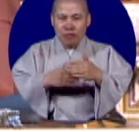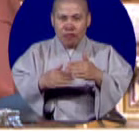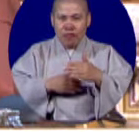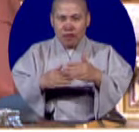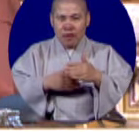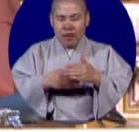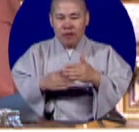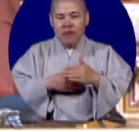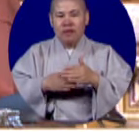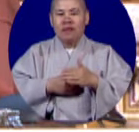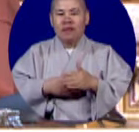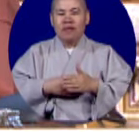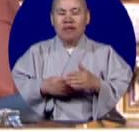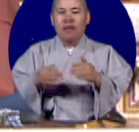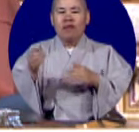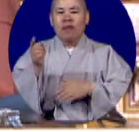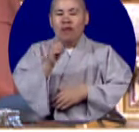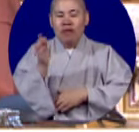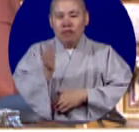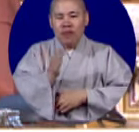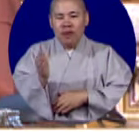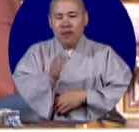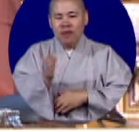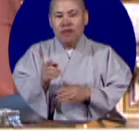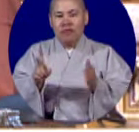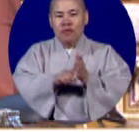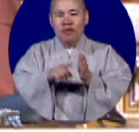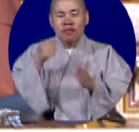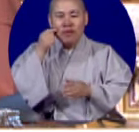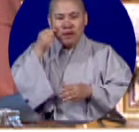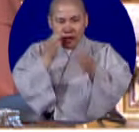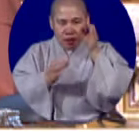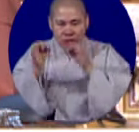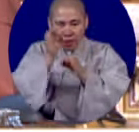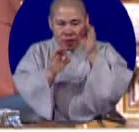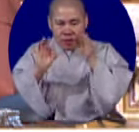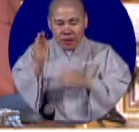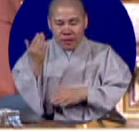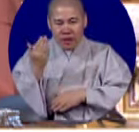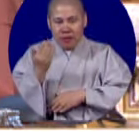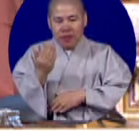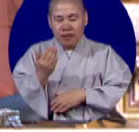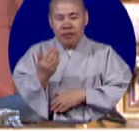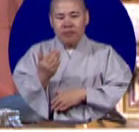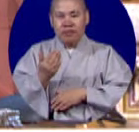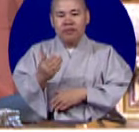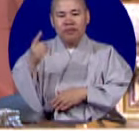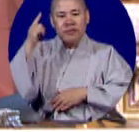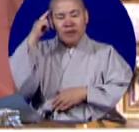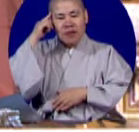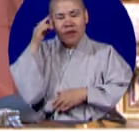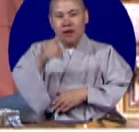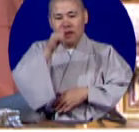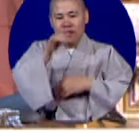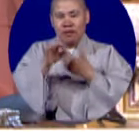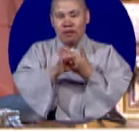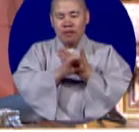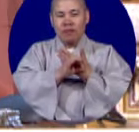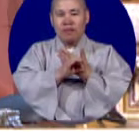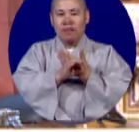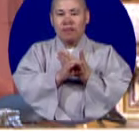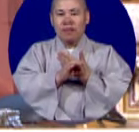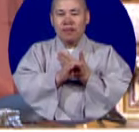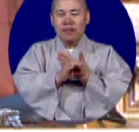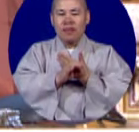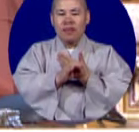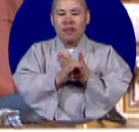도대체 허망해서 믿을 수가 없다. 뭘 찾아야 되겠다. 이렇게 생각이 들면